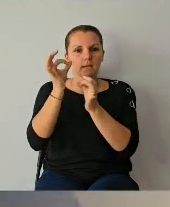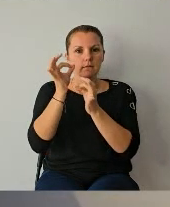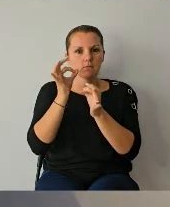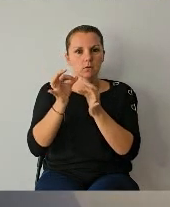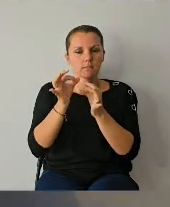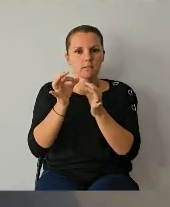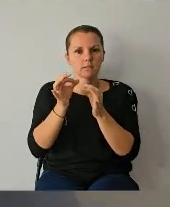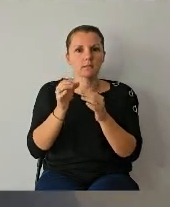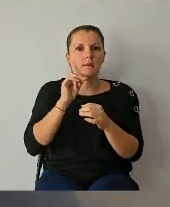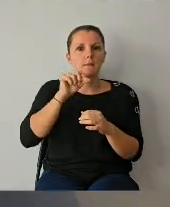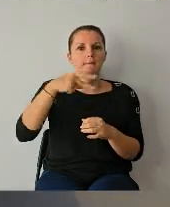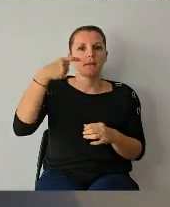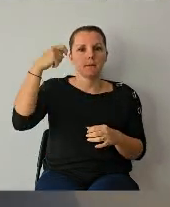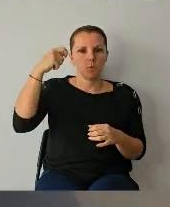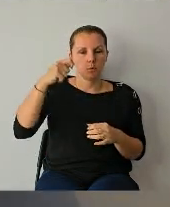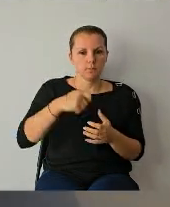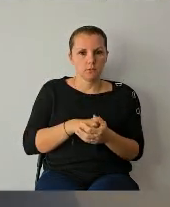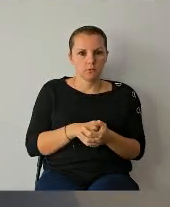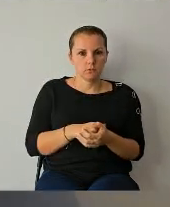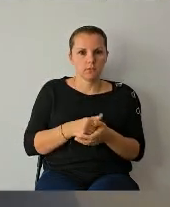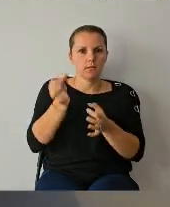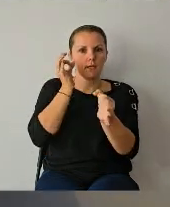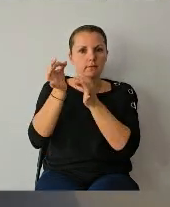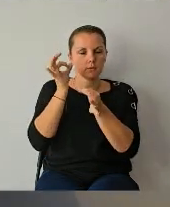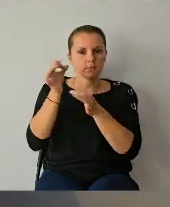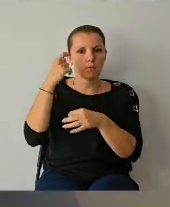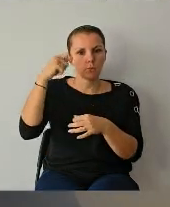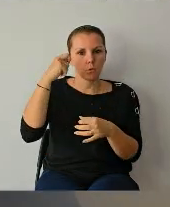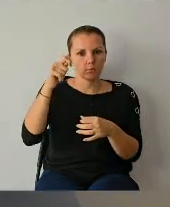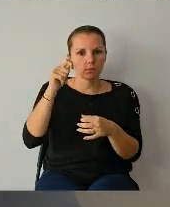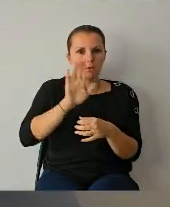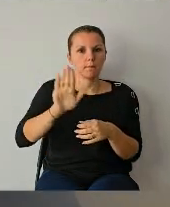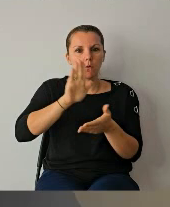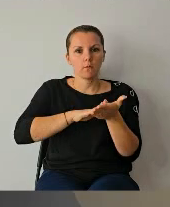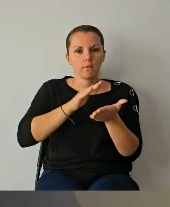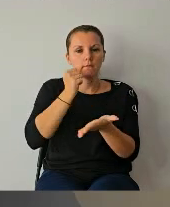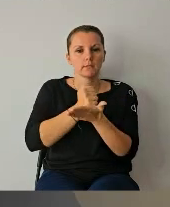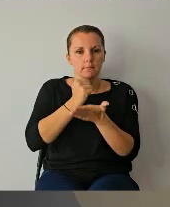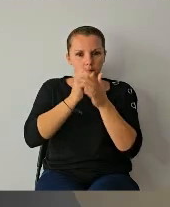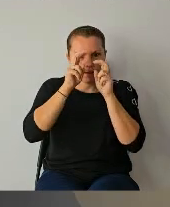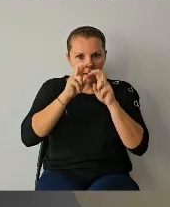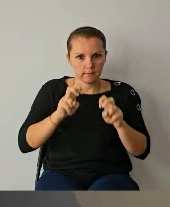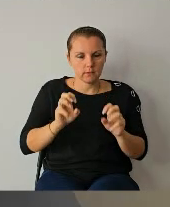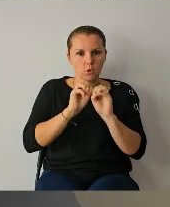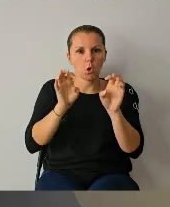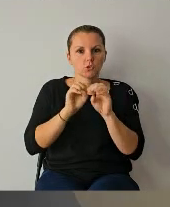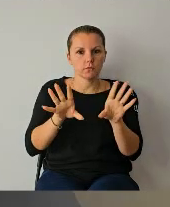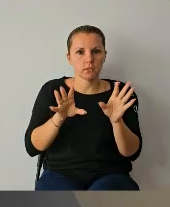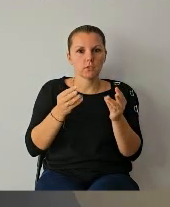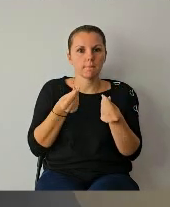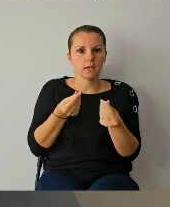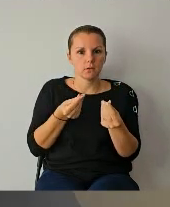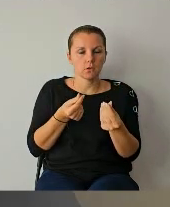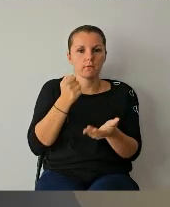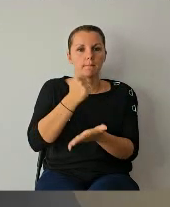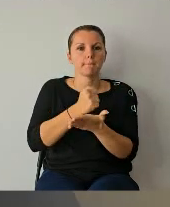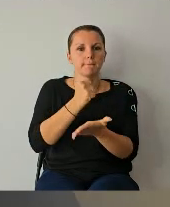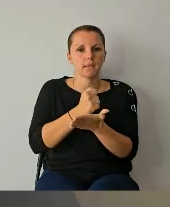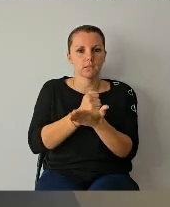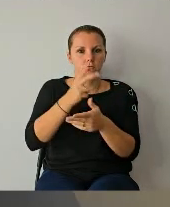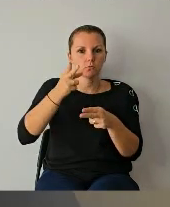informacja pana burmistrza. Informacja burmistrza Bogufały w sprawie analizy oświadczeń majątkowych pracowników Urzędu Miejskiego w Bogufale